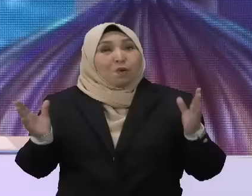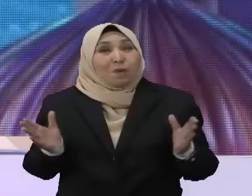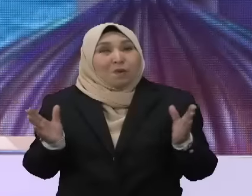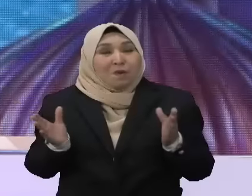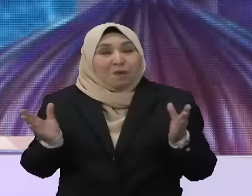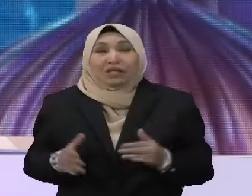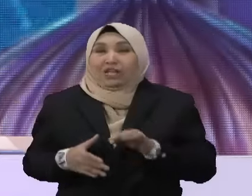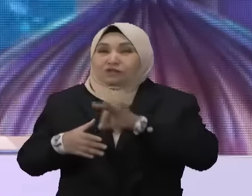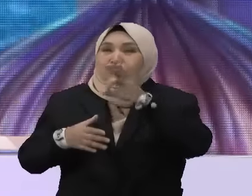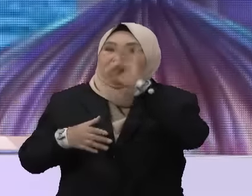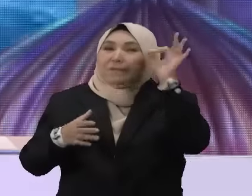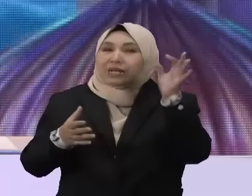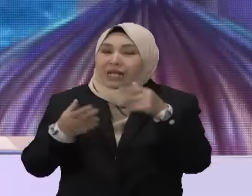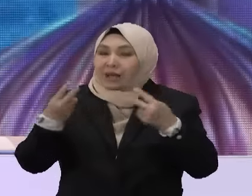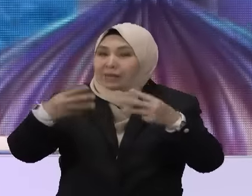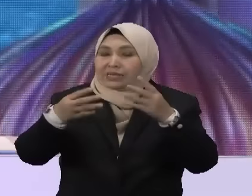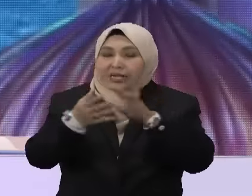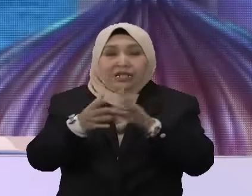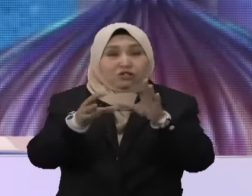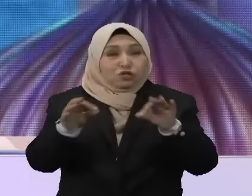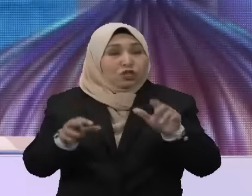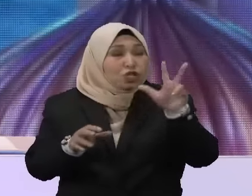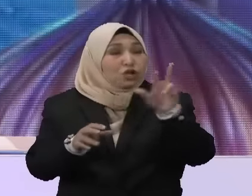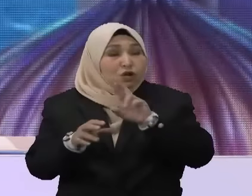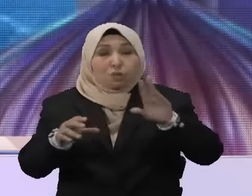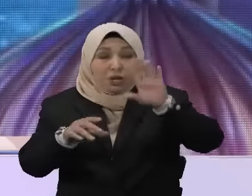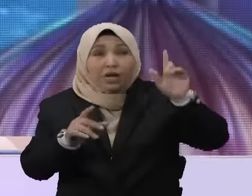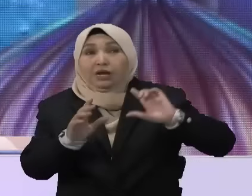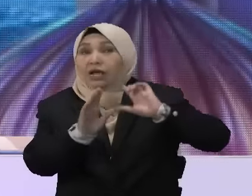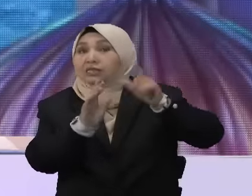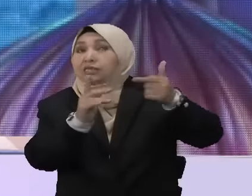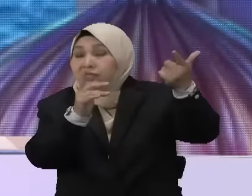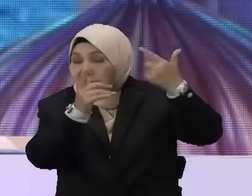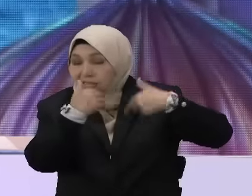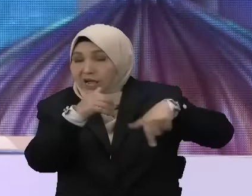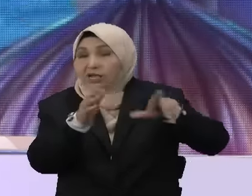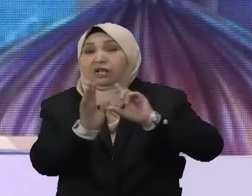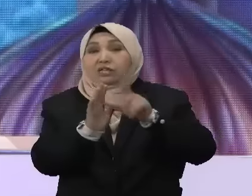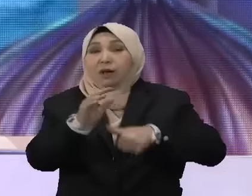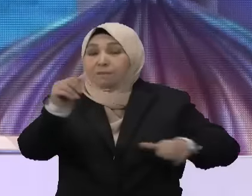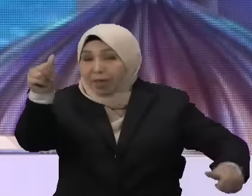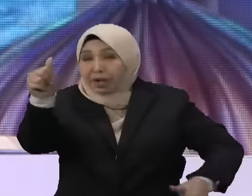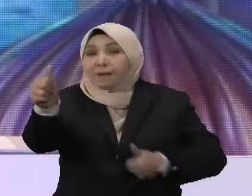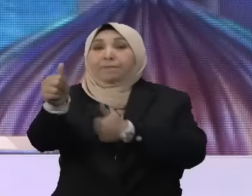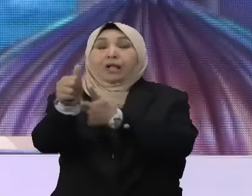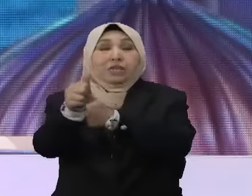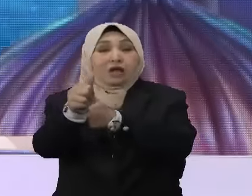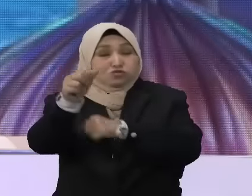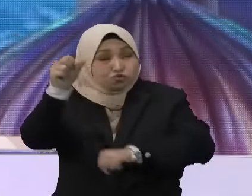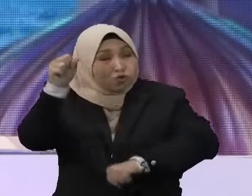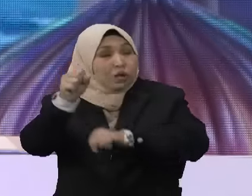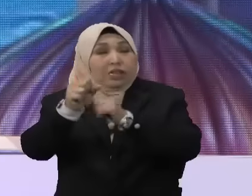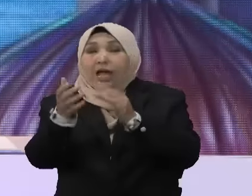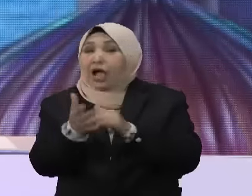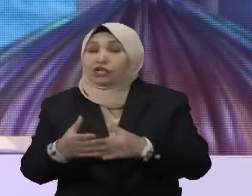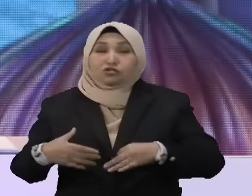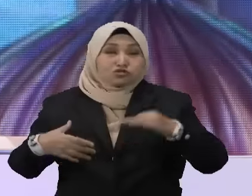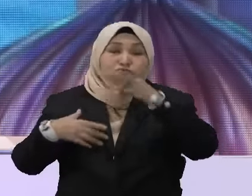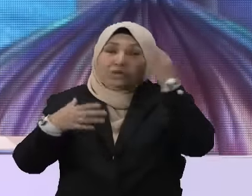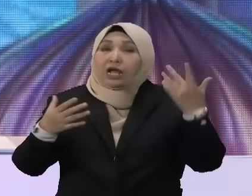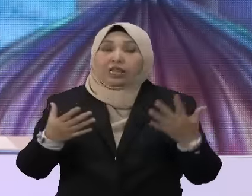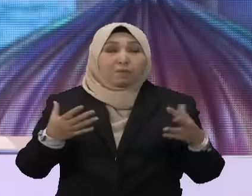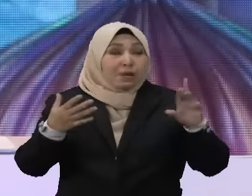berperang. Kemudian diceritakan pula, 3,000 lagi akan datang kemudian. Jadi 3,000 backup nak datang ni, sokong akan datang, lagi bersemangat.